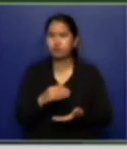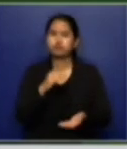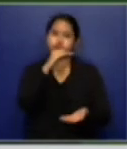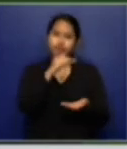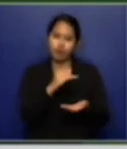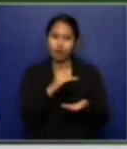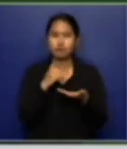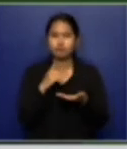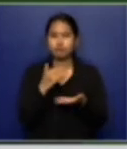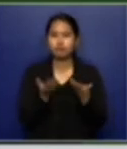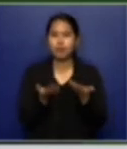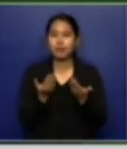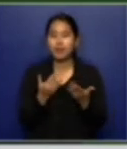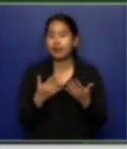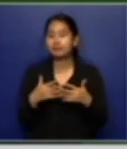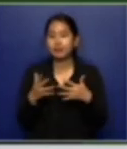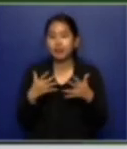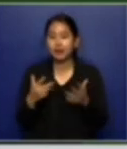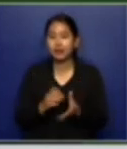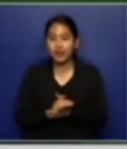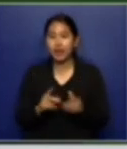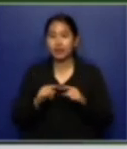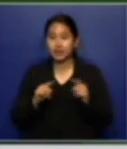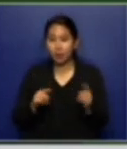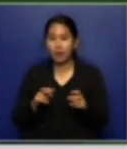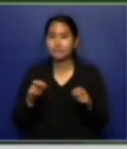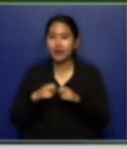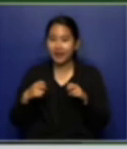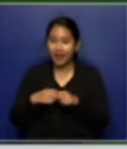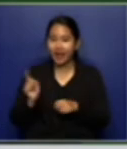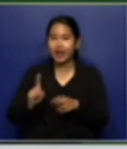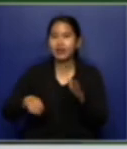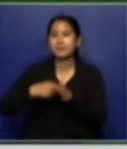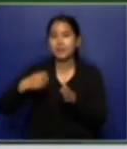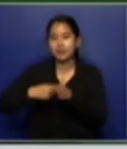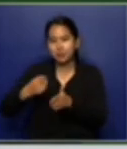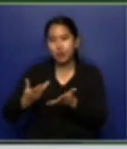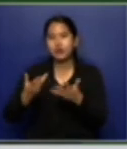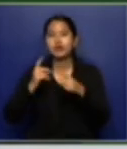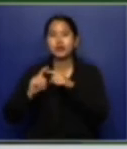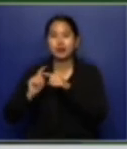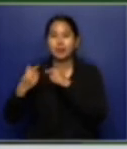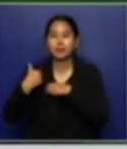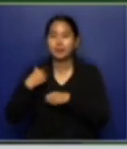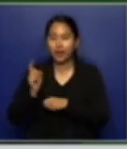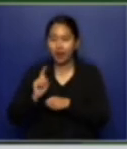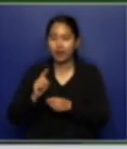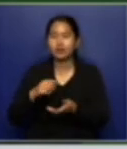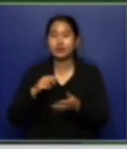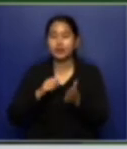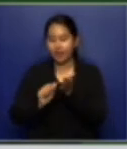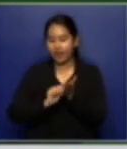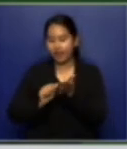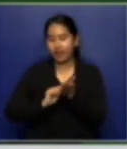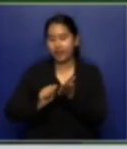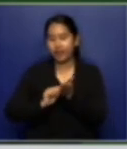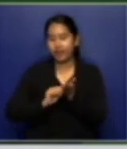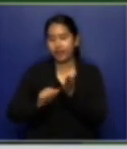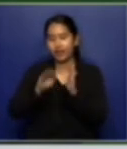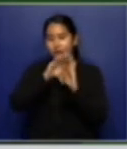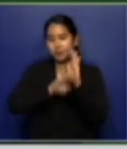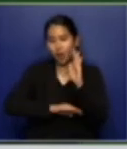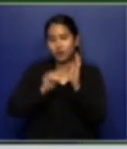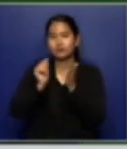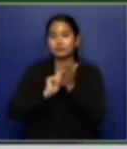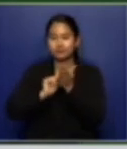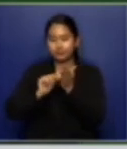แต่ในรอบถัดไปนะคะเราจะต้องสะท้อนปัญหามีตัวชี้วัดที่ถูกต้องนะคะแล้วก็ปรับปรุงกระบวนการเพื่